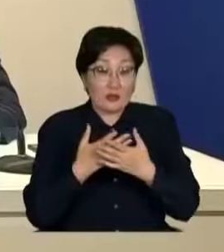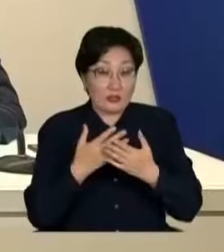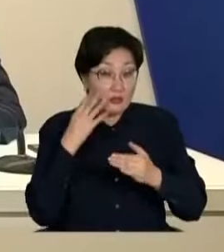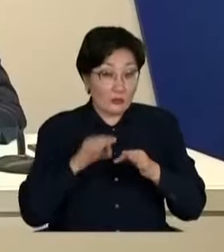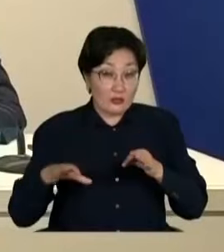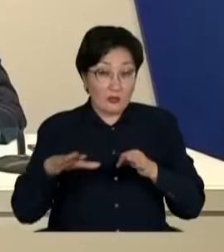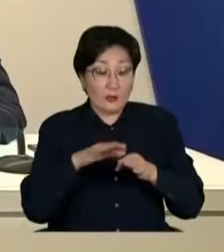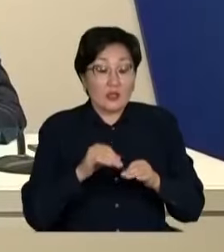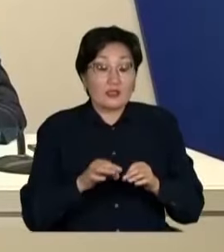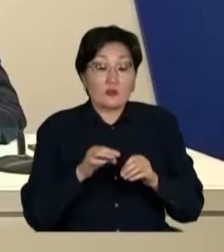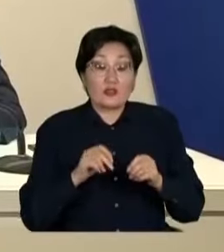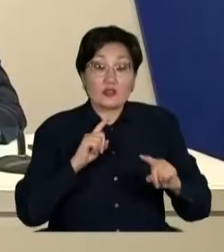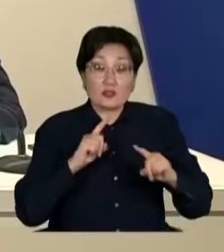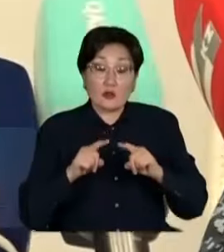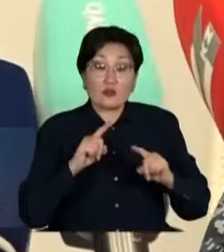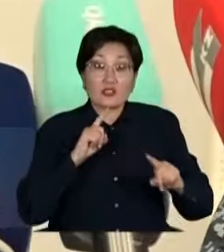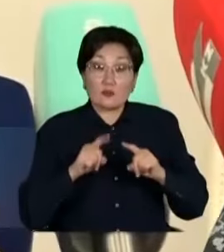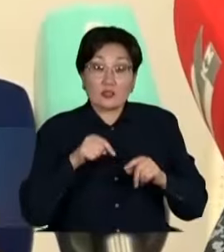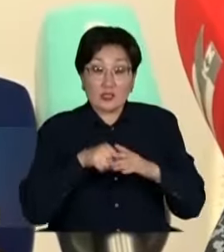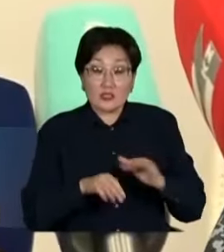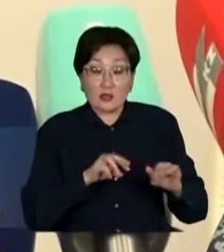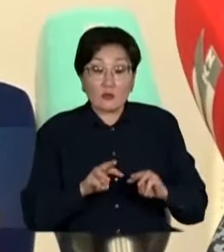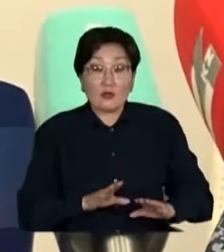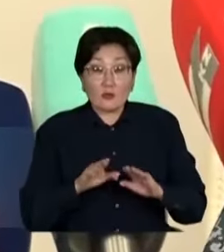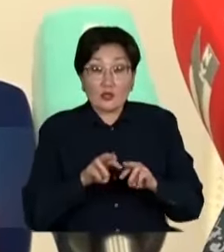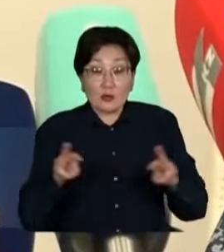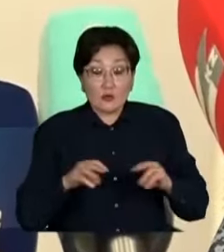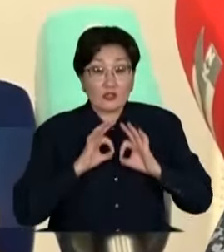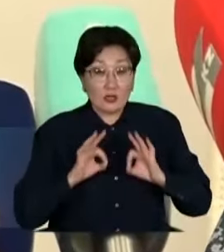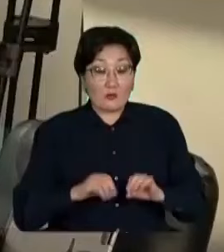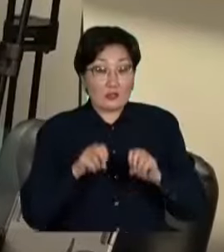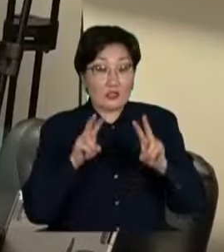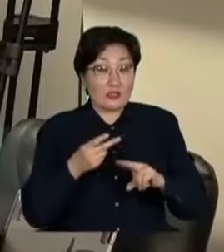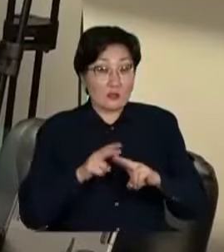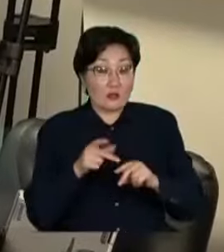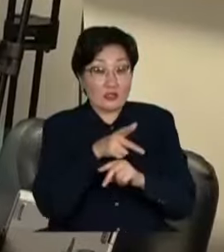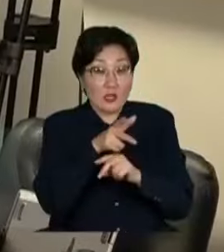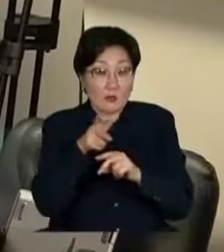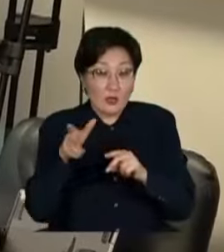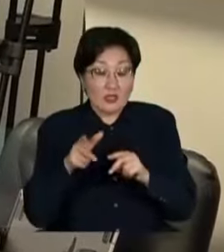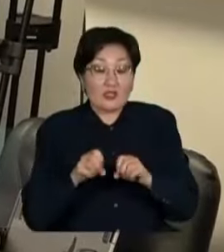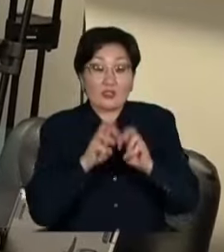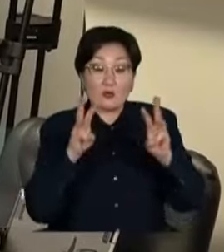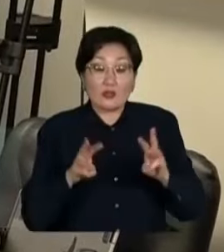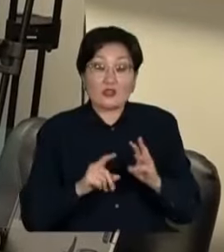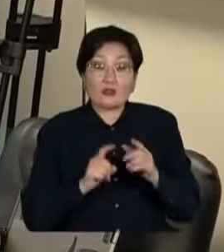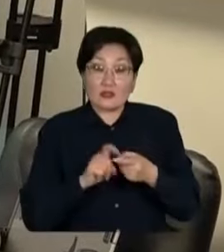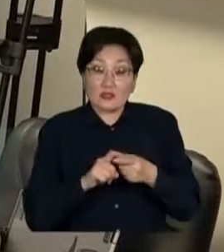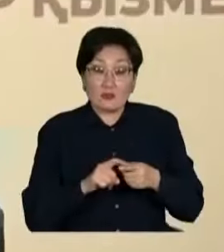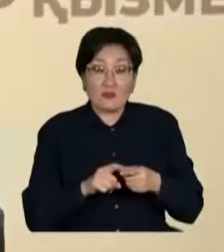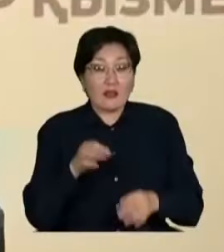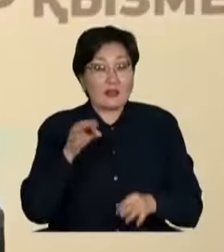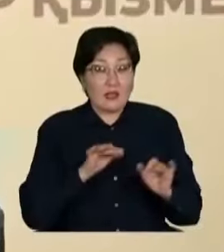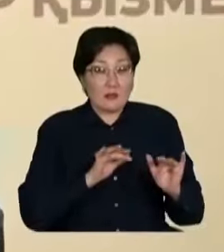Алматы облысының өңірлік коммуникациялар брифингінде ішкі істер вице-министрі мен прокуратура өкілдері аталған бейненің таралуына қатысты іс қозғалып, бөлек